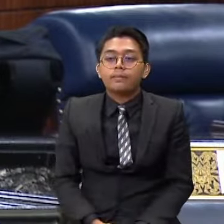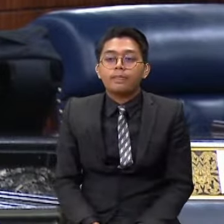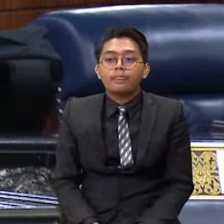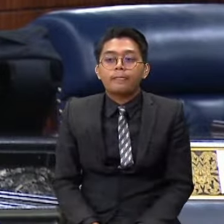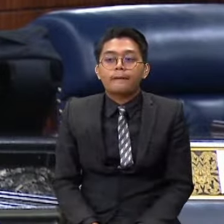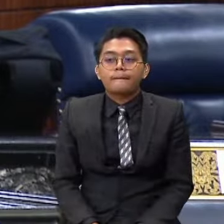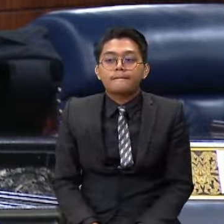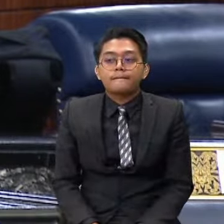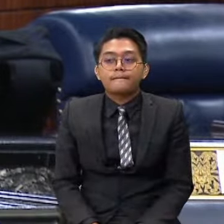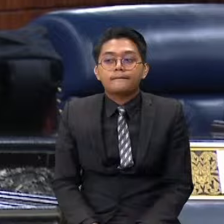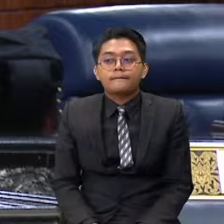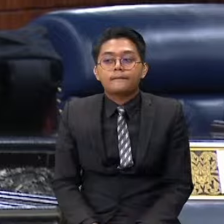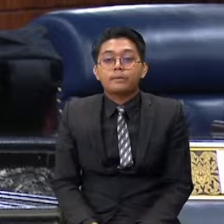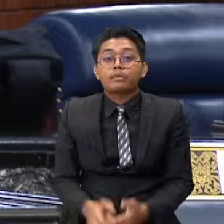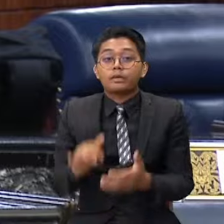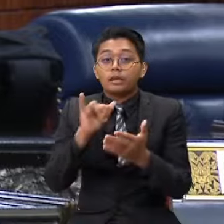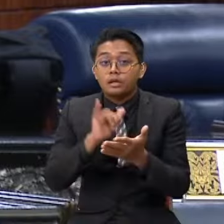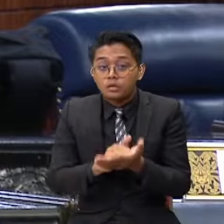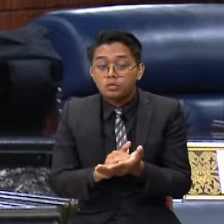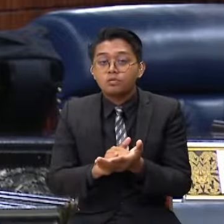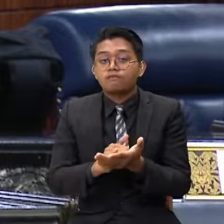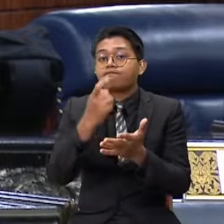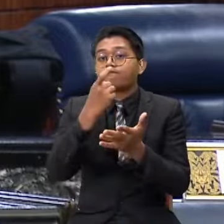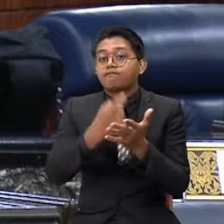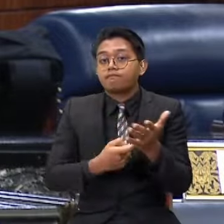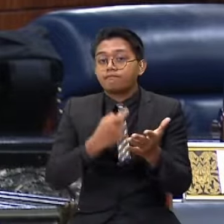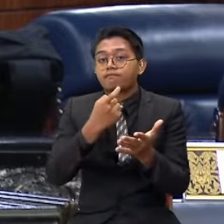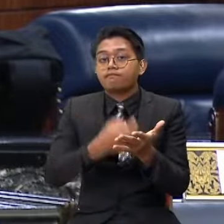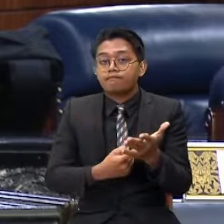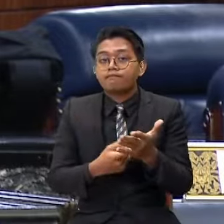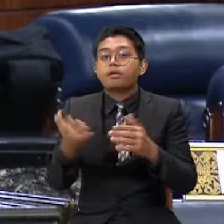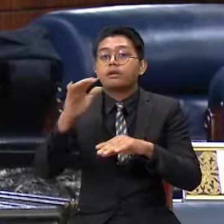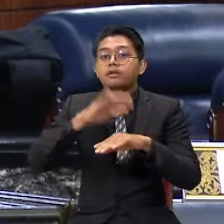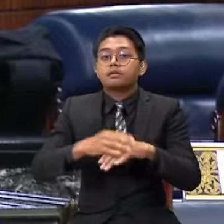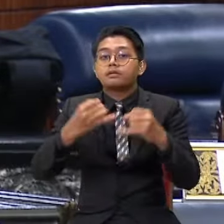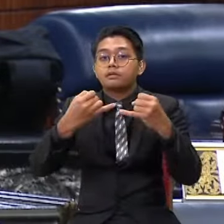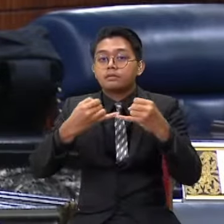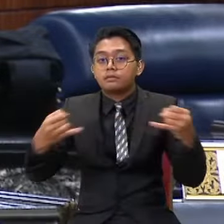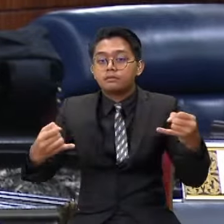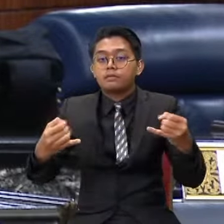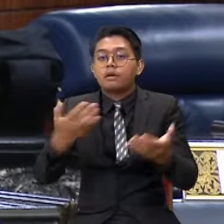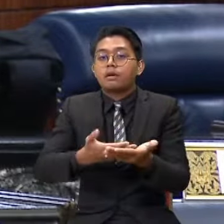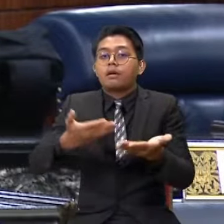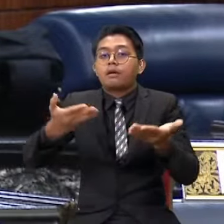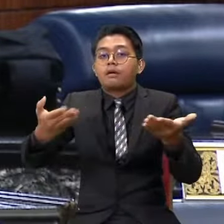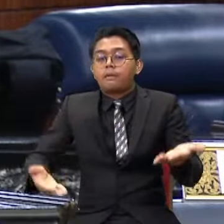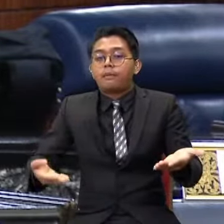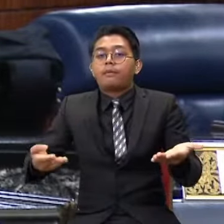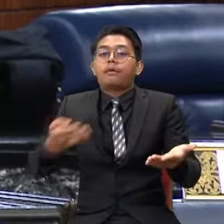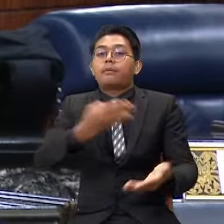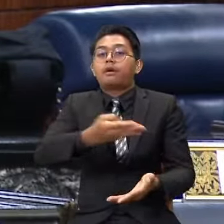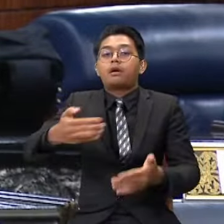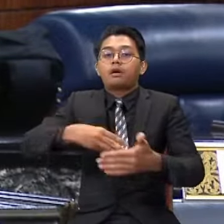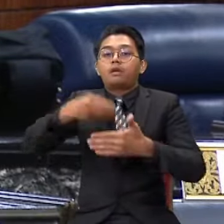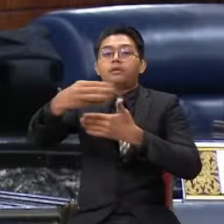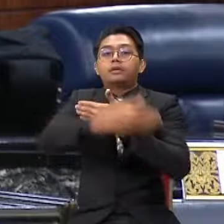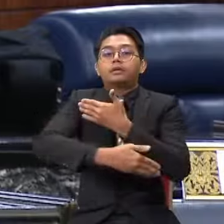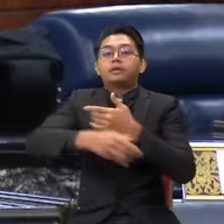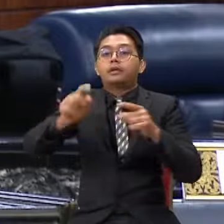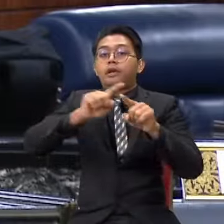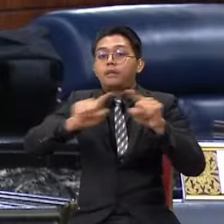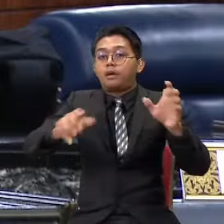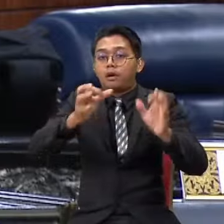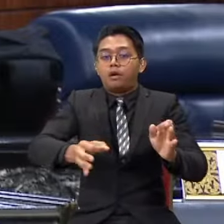l itu satuukai untuk online daripada beli barangan dari luar negara kalau beli